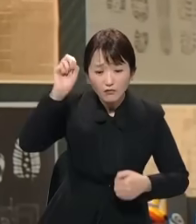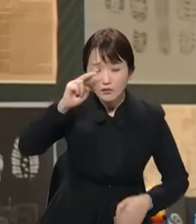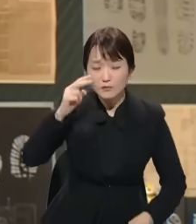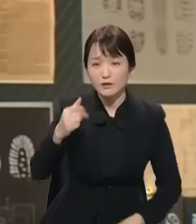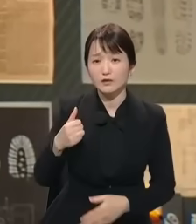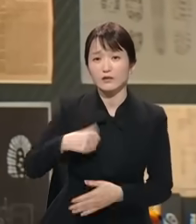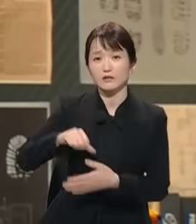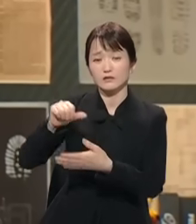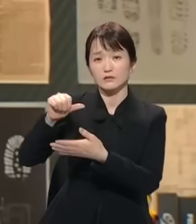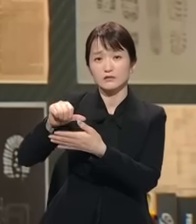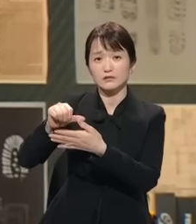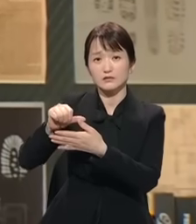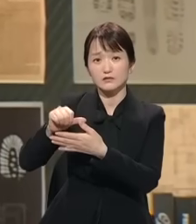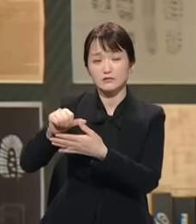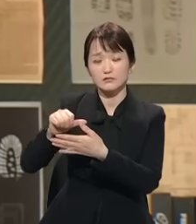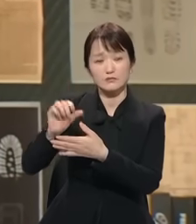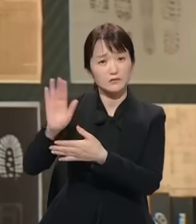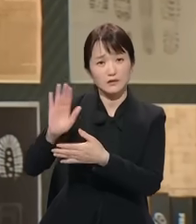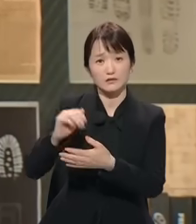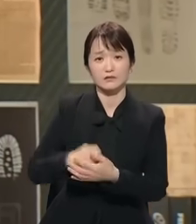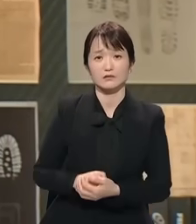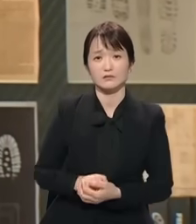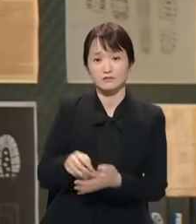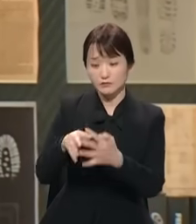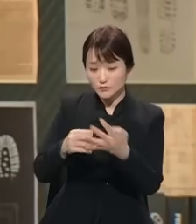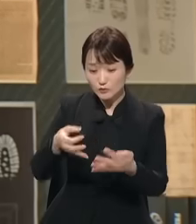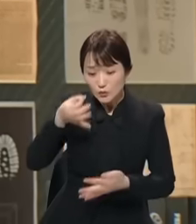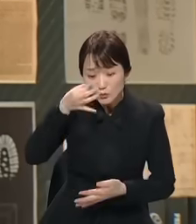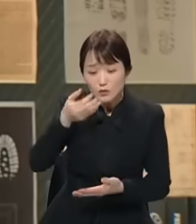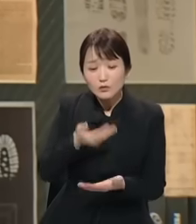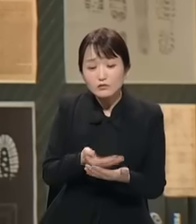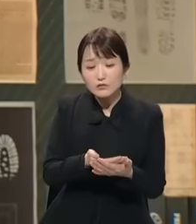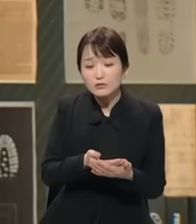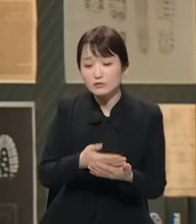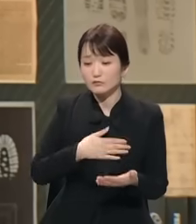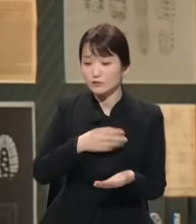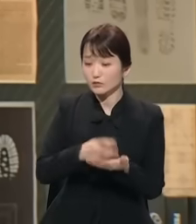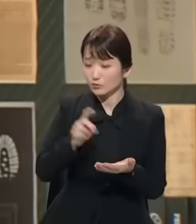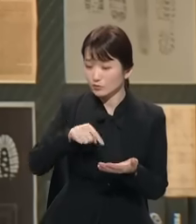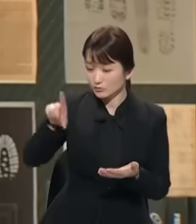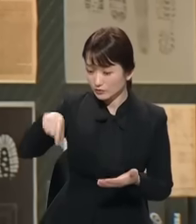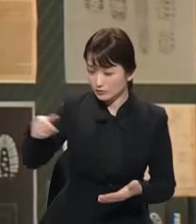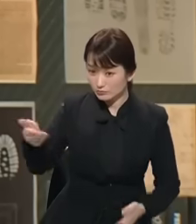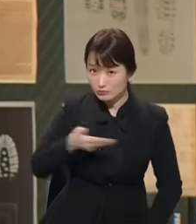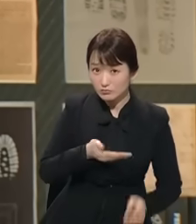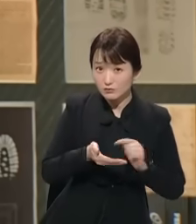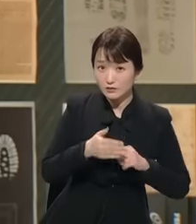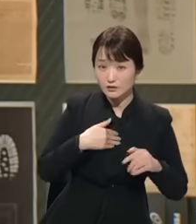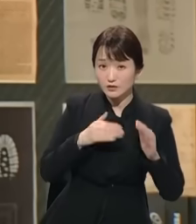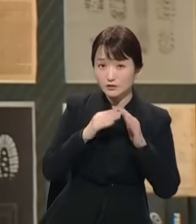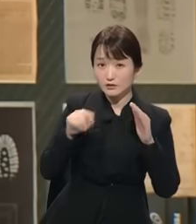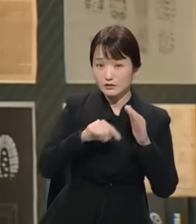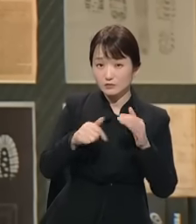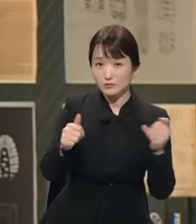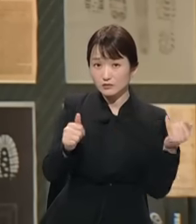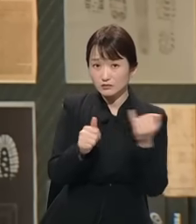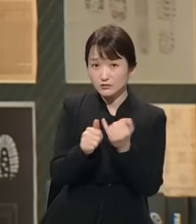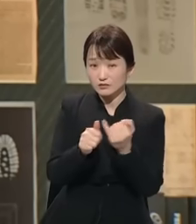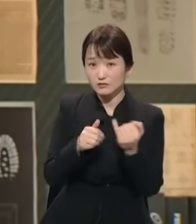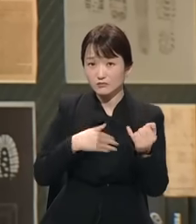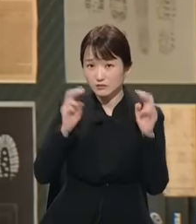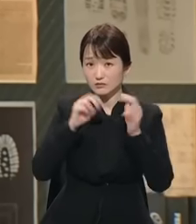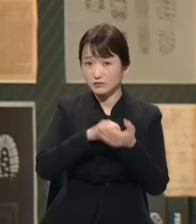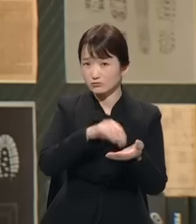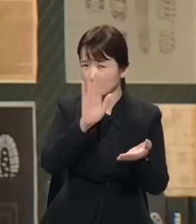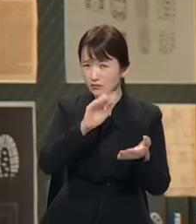이게 도대체 무슨 일이에요? 자 그리고 영수증을 보여달라뇨. 저한테 법인카드 주신 거예요? 제가 이 집안에 시집안지 무슨